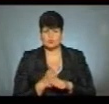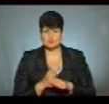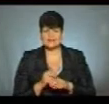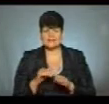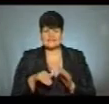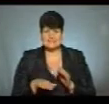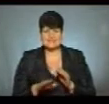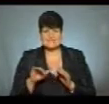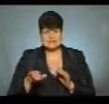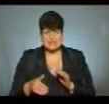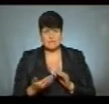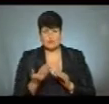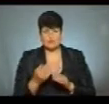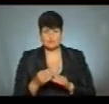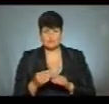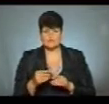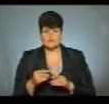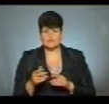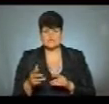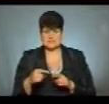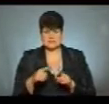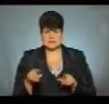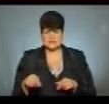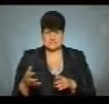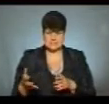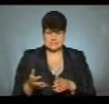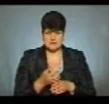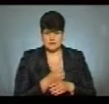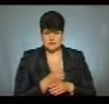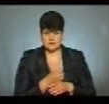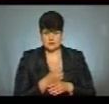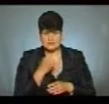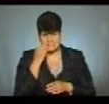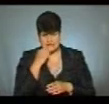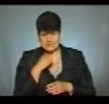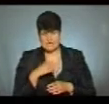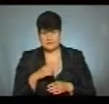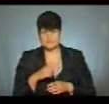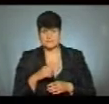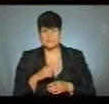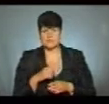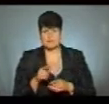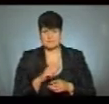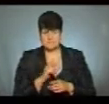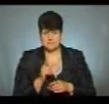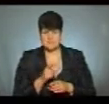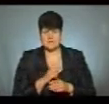ремонту, значить, вони фрезою його знімають, цей пошкоджений асфальтобетон старий. І